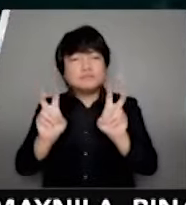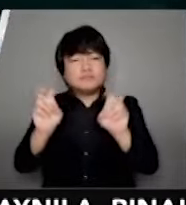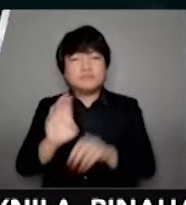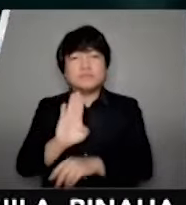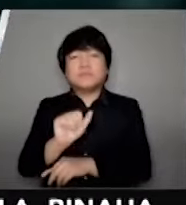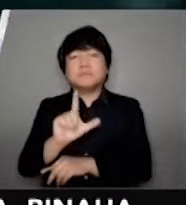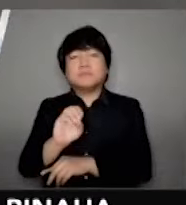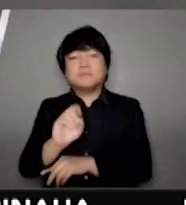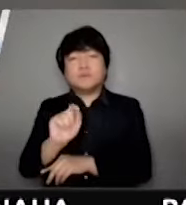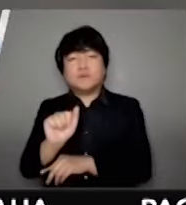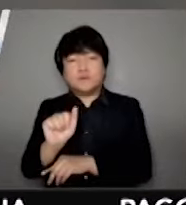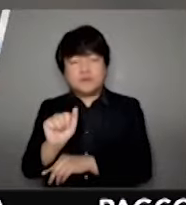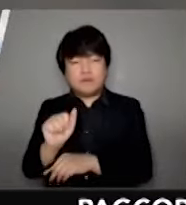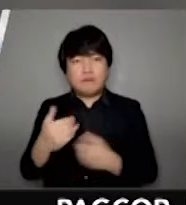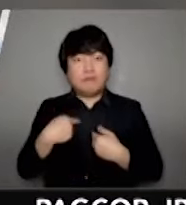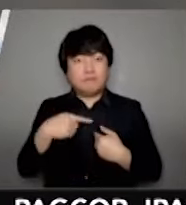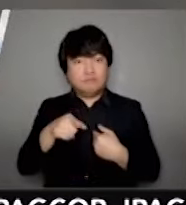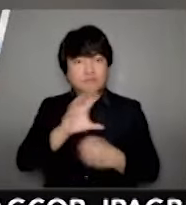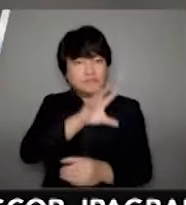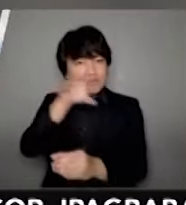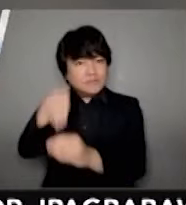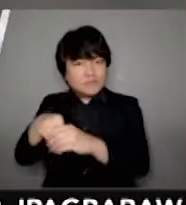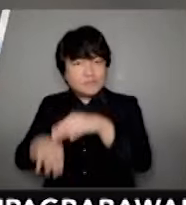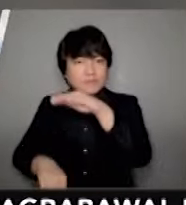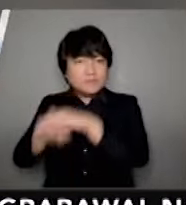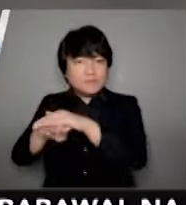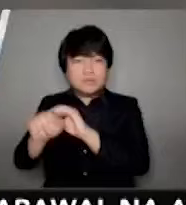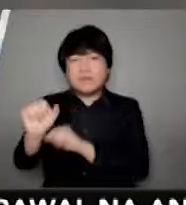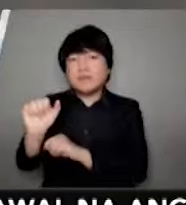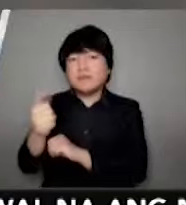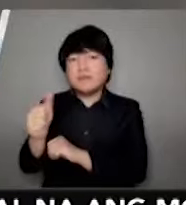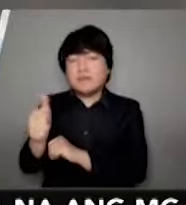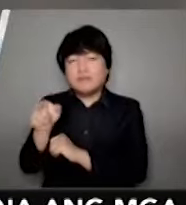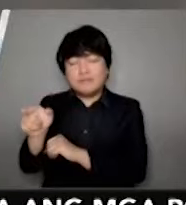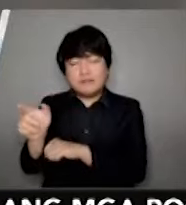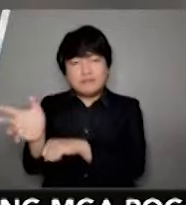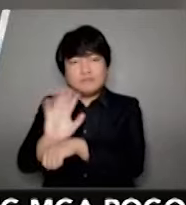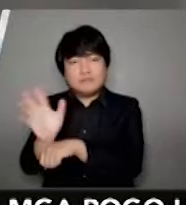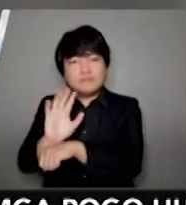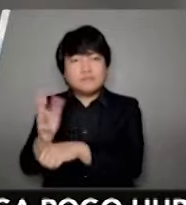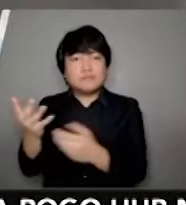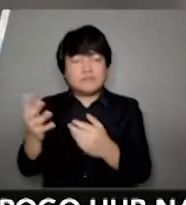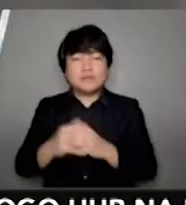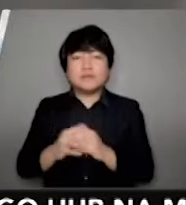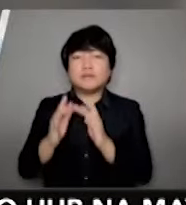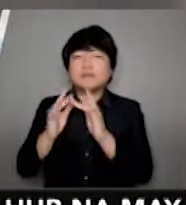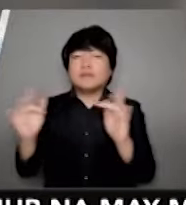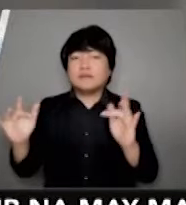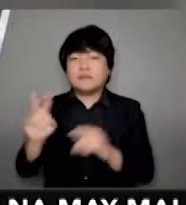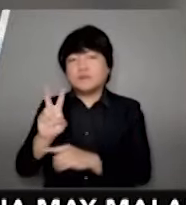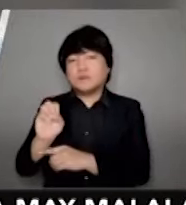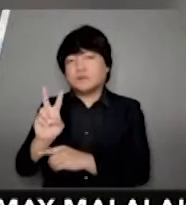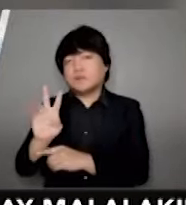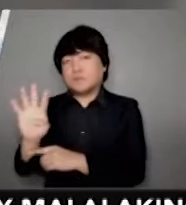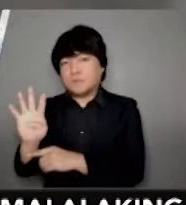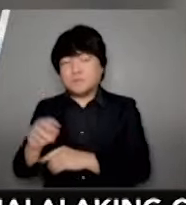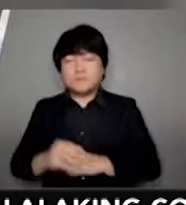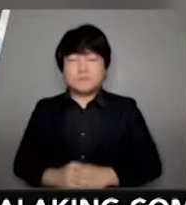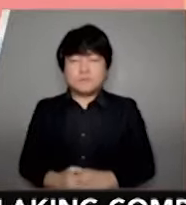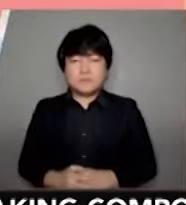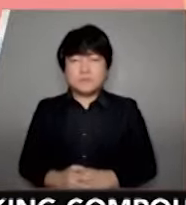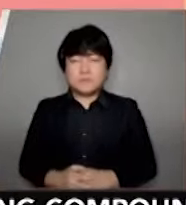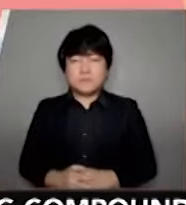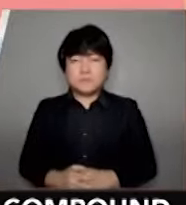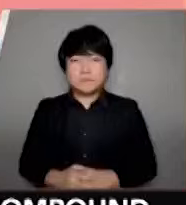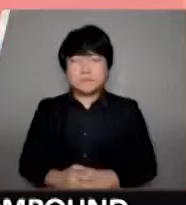10 finalist for full-length films sa Sinimalaya Film Festival 2024. May premiere din sa